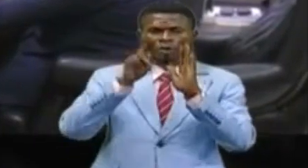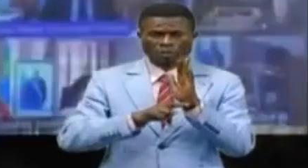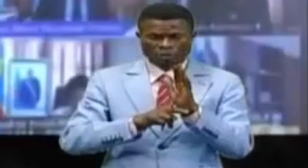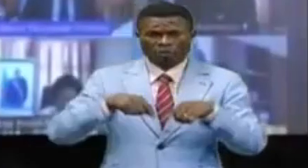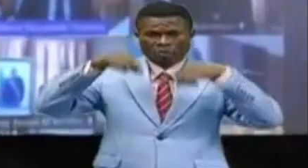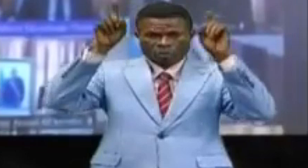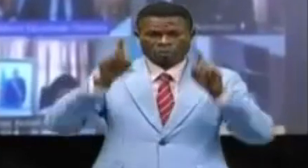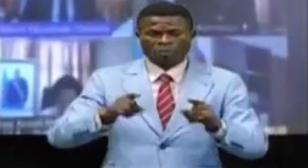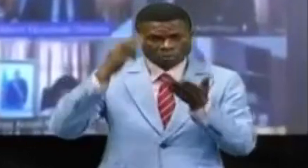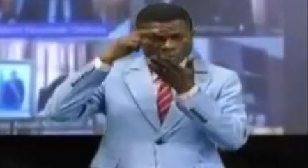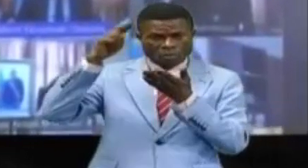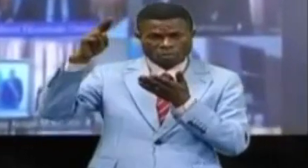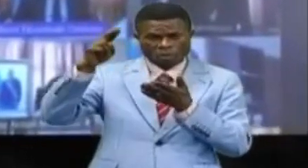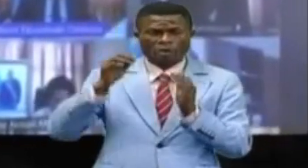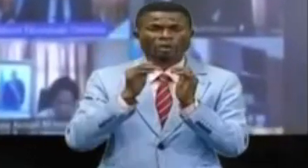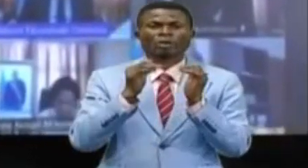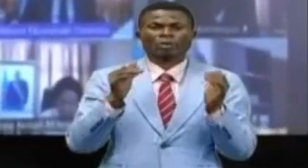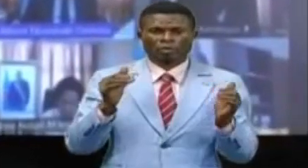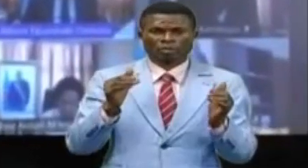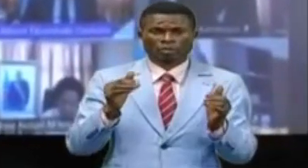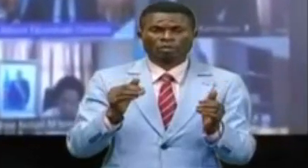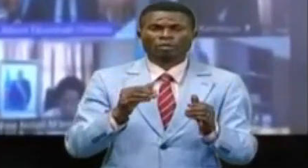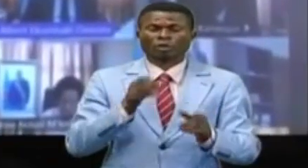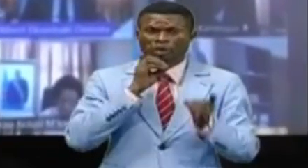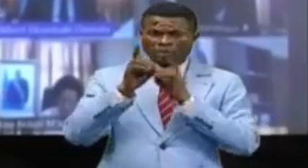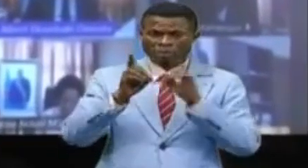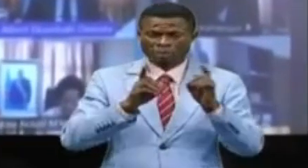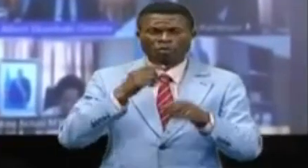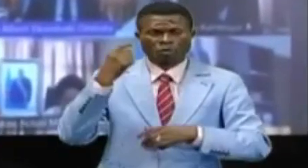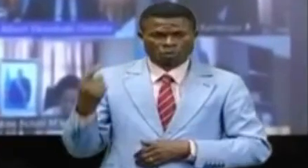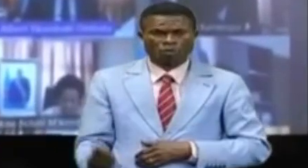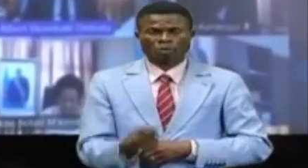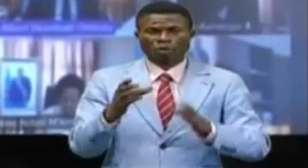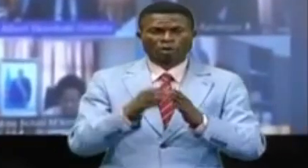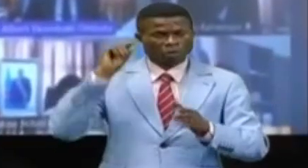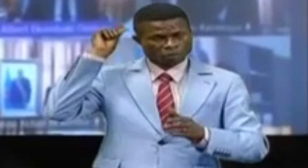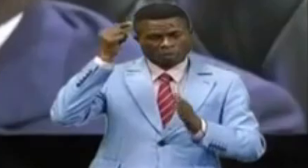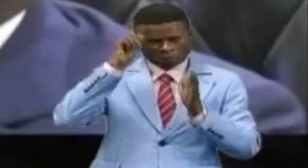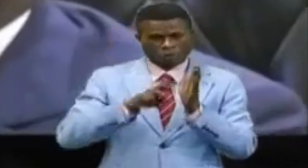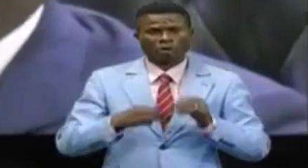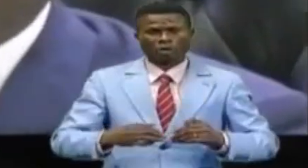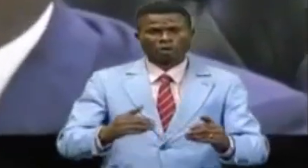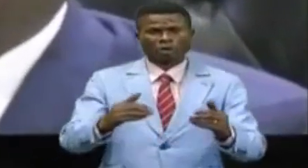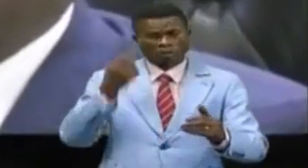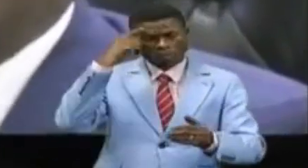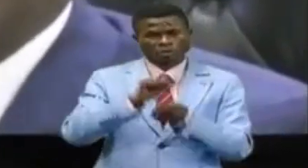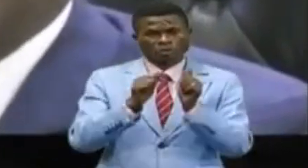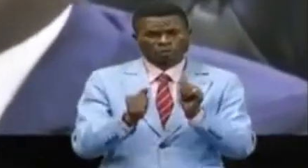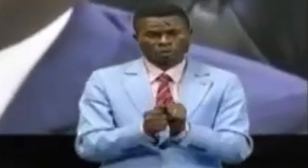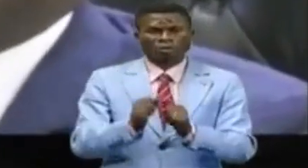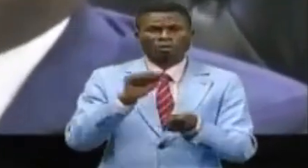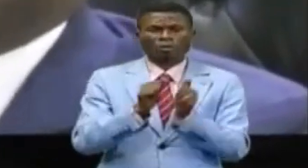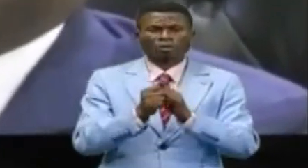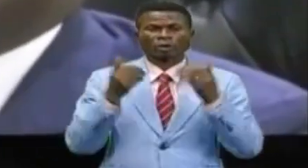année académique apaisée en maintenant le dialogue permanent avec le gouvernement. Pour ce qui concerne les secteurs